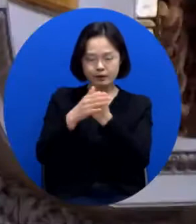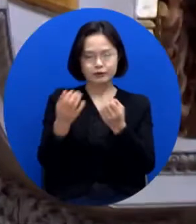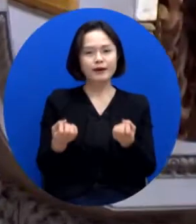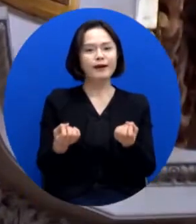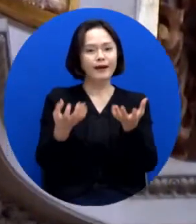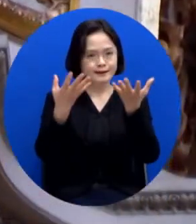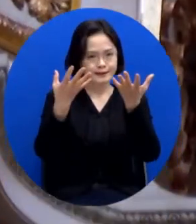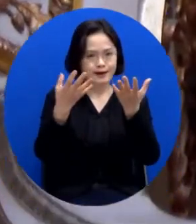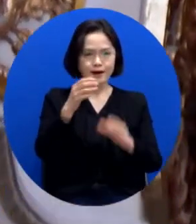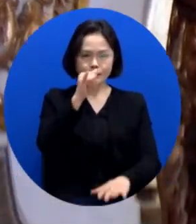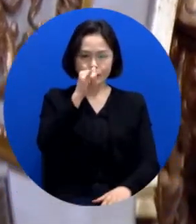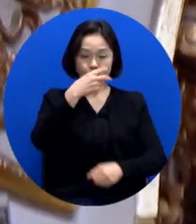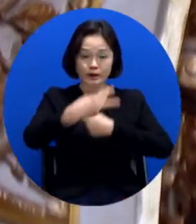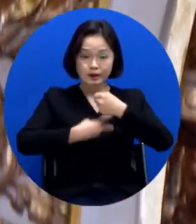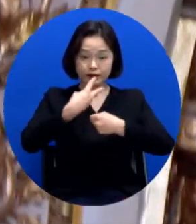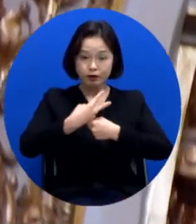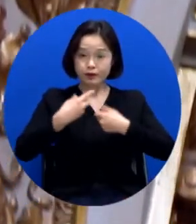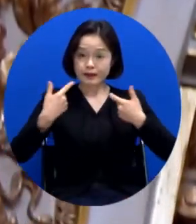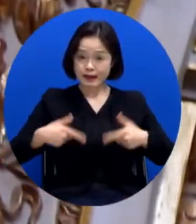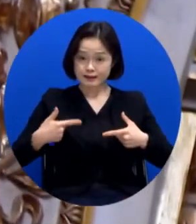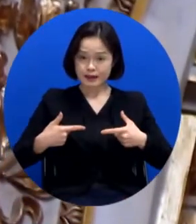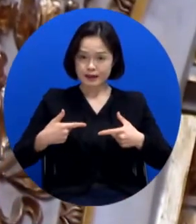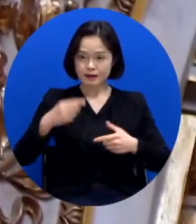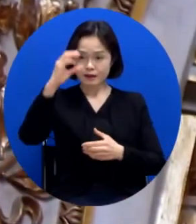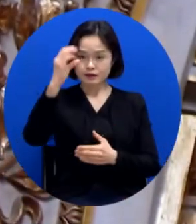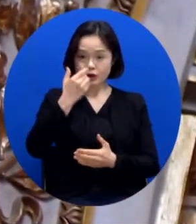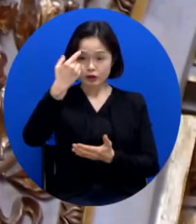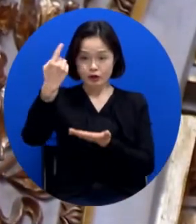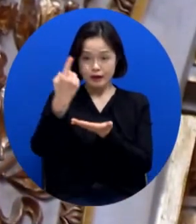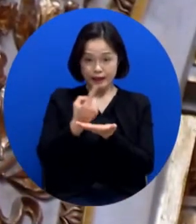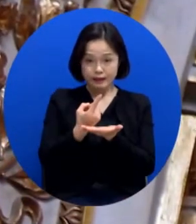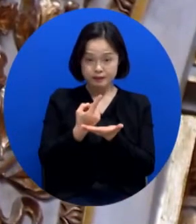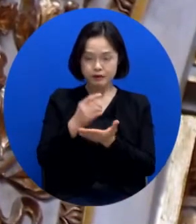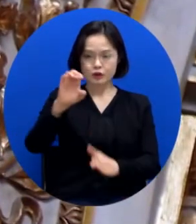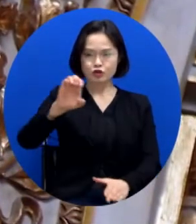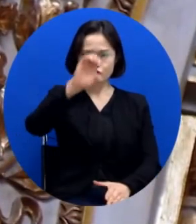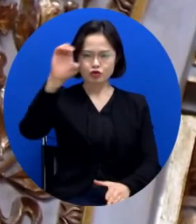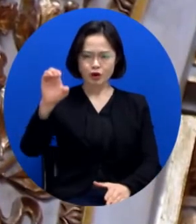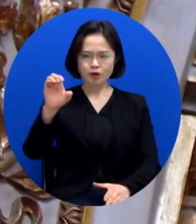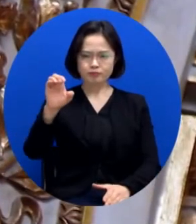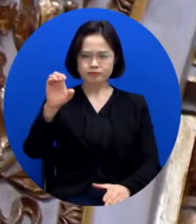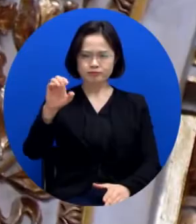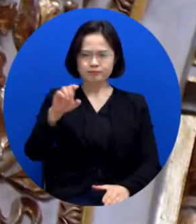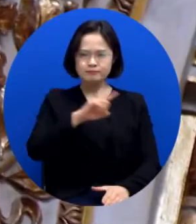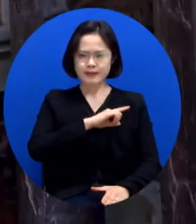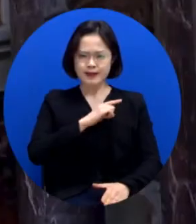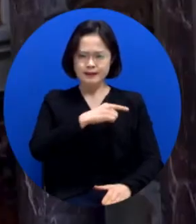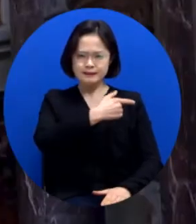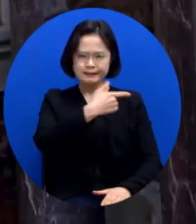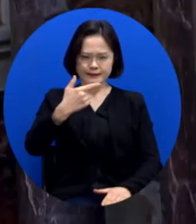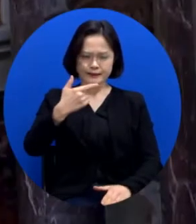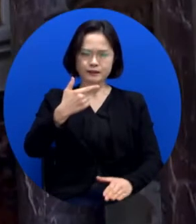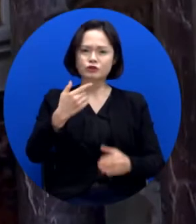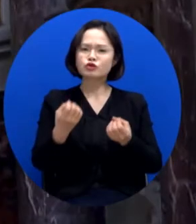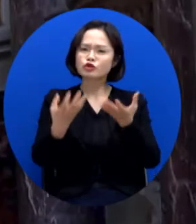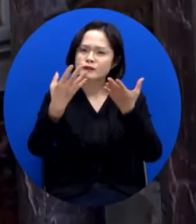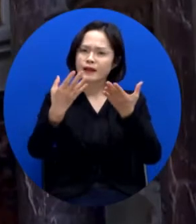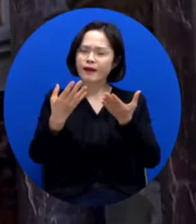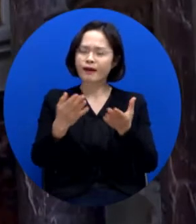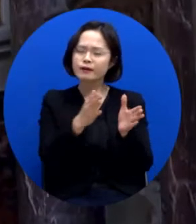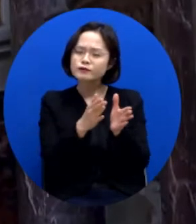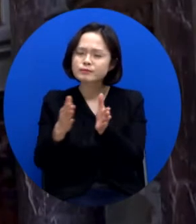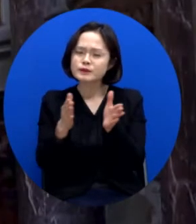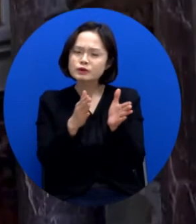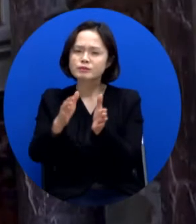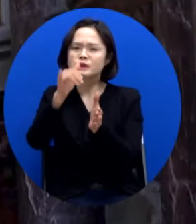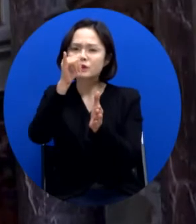행사와 2년마다 성령 강림 주간에 열리는 유럽 개신교의 최대 축제, 교회의 날을 준비하고 있었습니다. 상황이